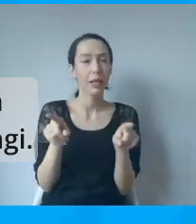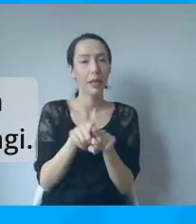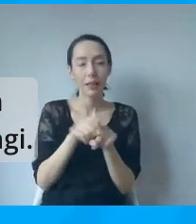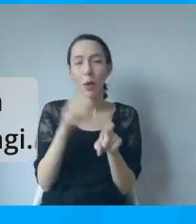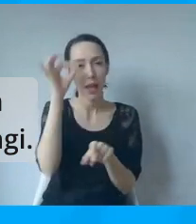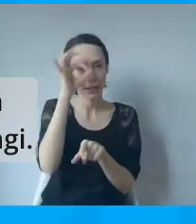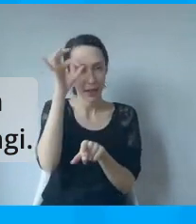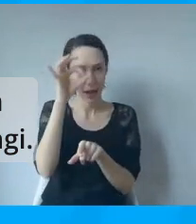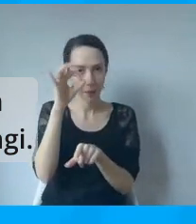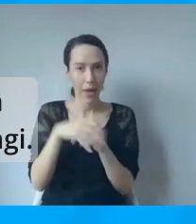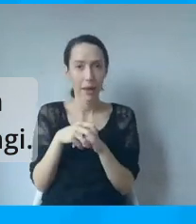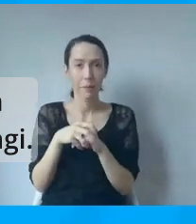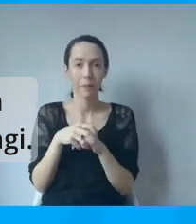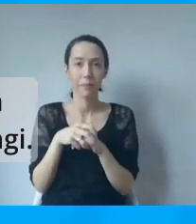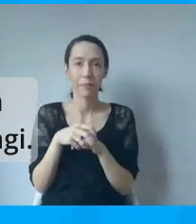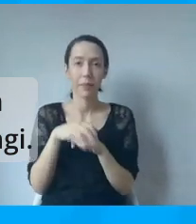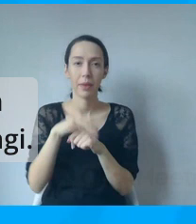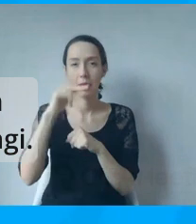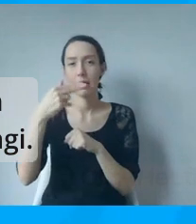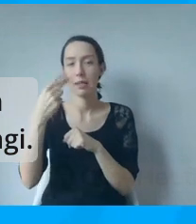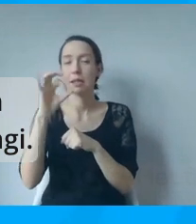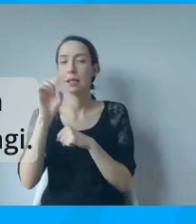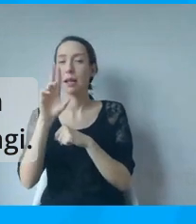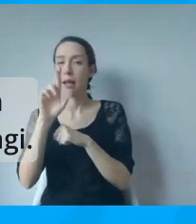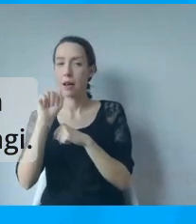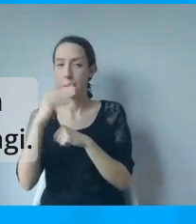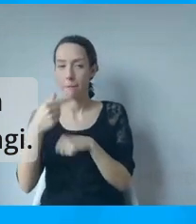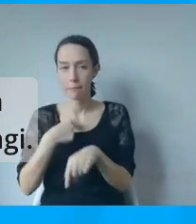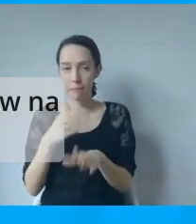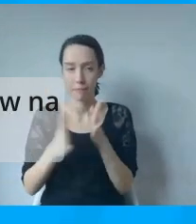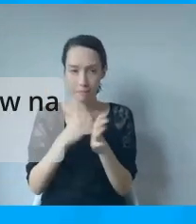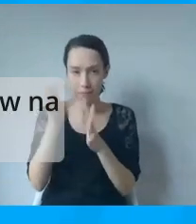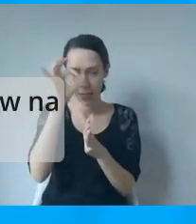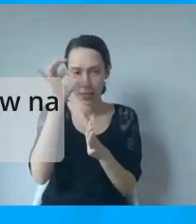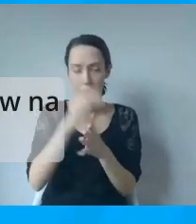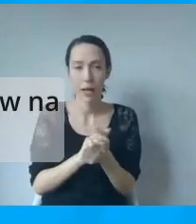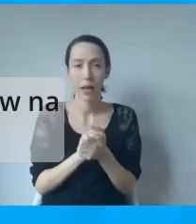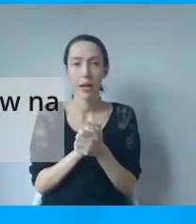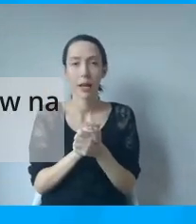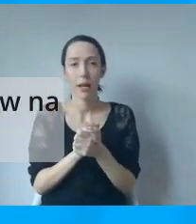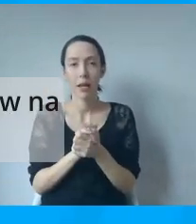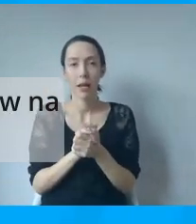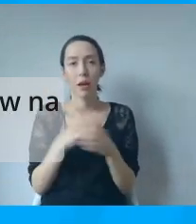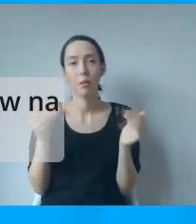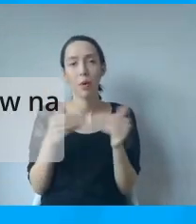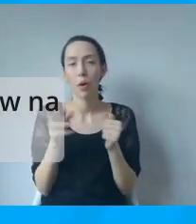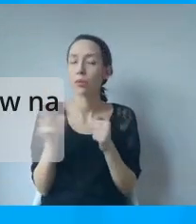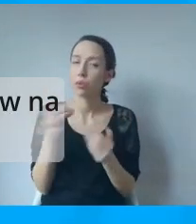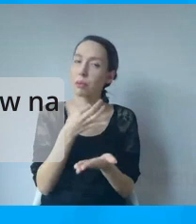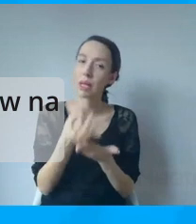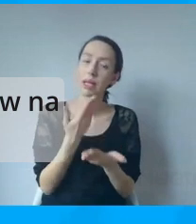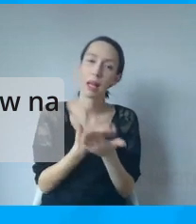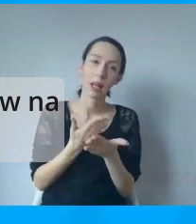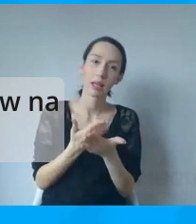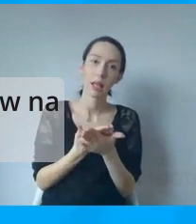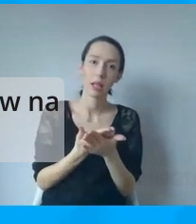jak najbardziej warto wpisywać hasztagi. Mogą być różne pytania, czemu jakby